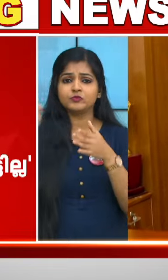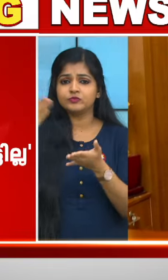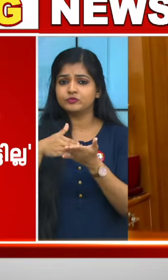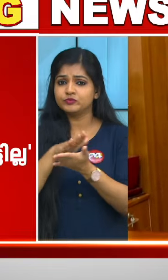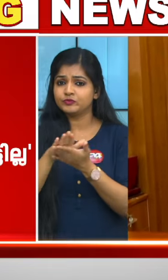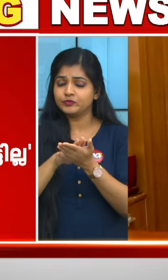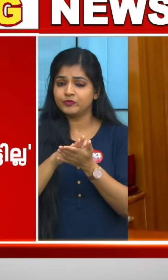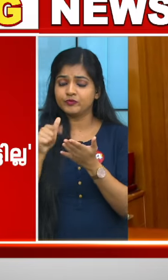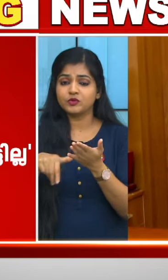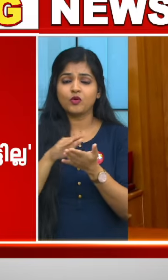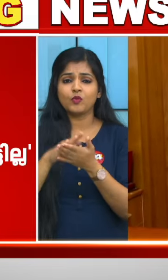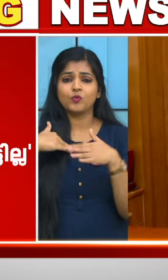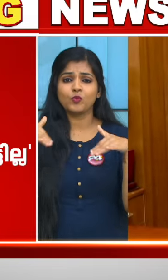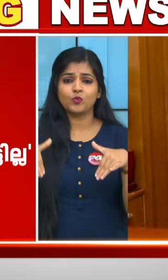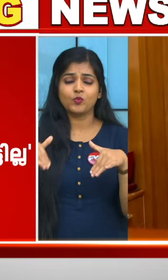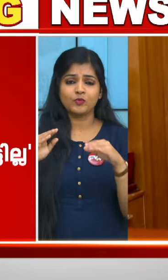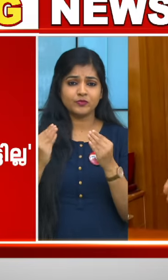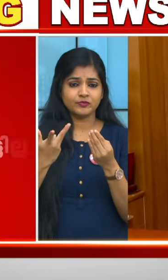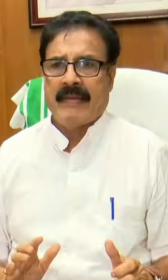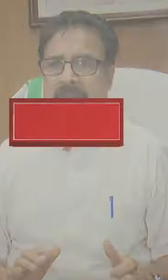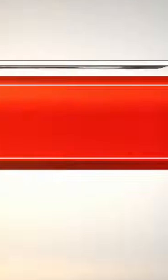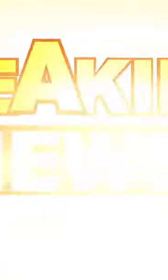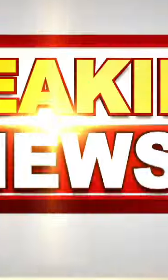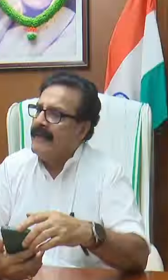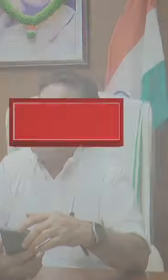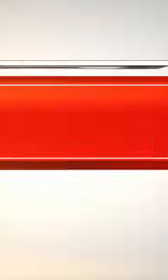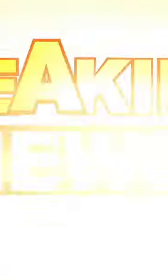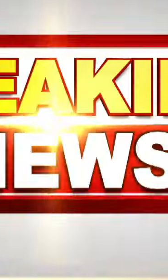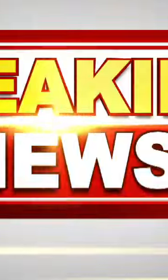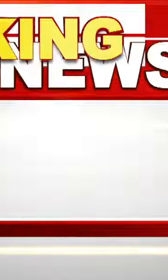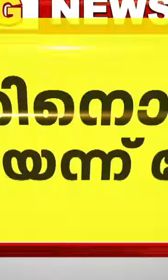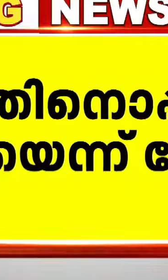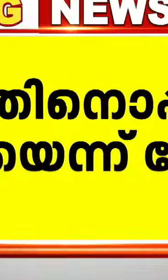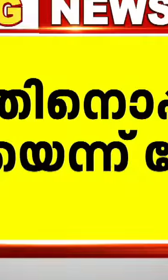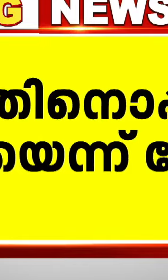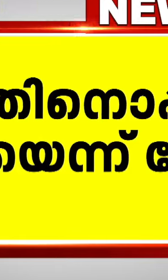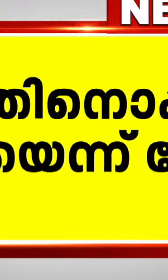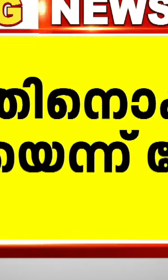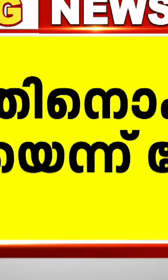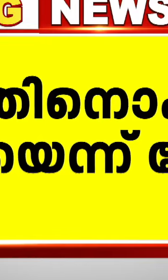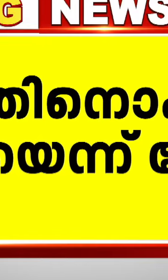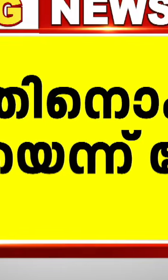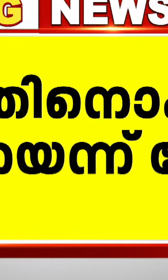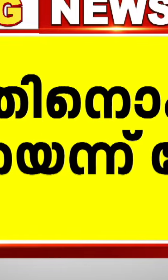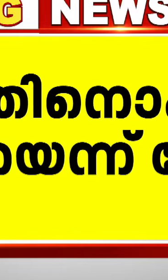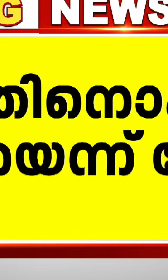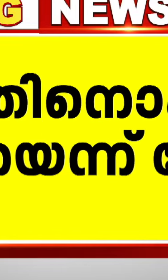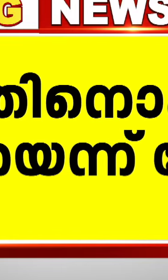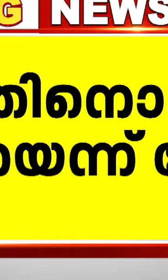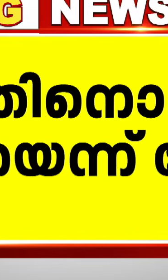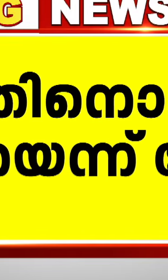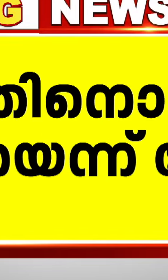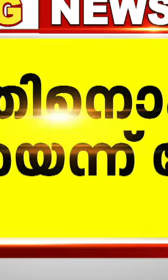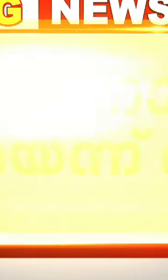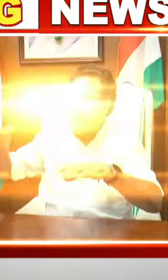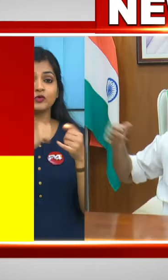ആ ഹോട്ടലിൽ വെറുതെ കഴിയാത്തത് കൊണ്ട് ഈ ഭാരത് എന്ന് പറയുന്ന ഹോട്ടലിൽ ചായ കുടിക്കാൻ എത്തിയതാണ്. ആ സമയത്താണ് സുരേഷ് ഗോപിയെ യാദൃശികമായി